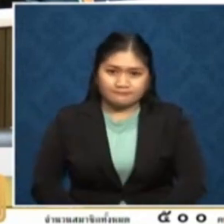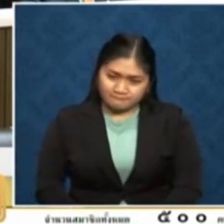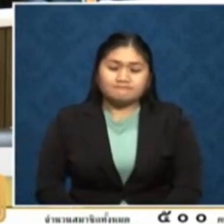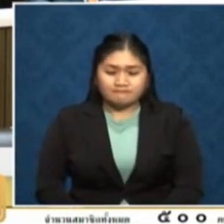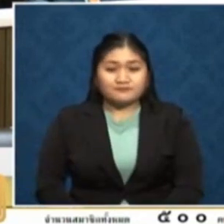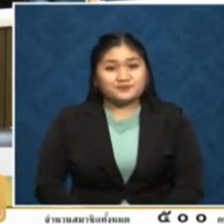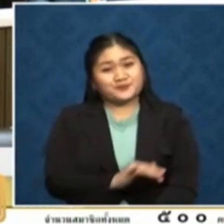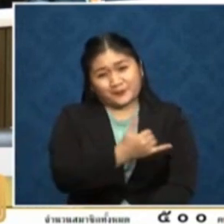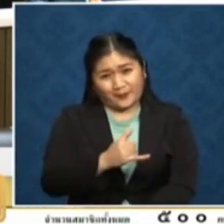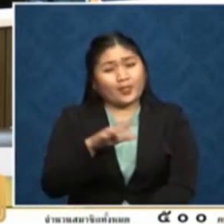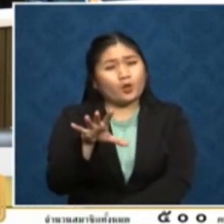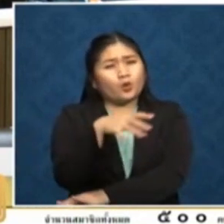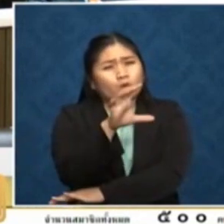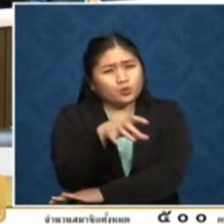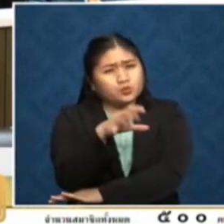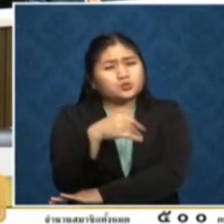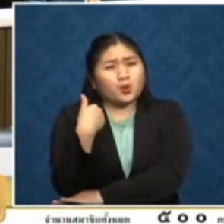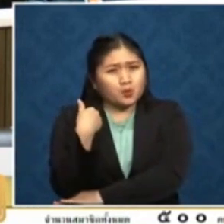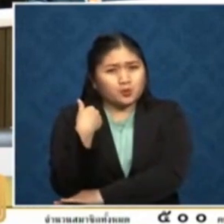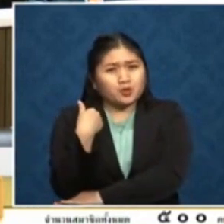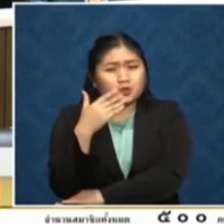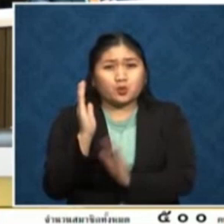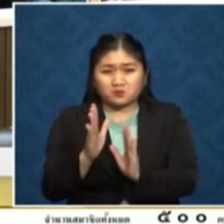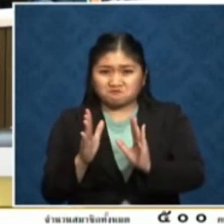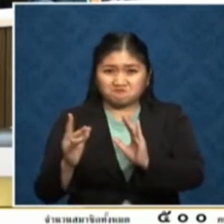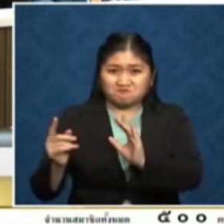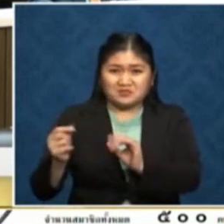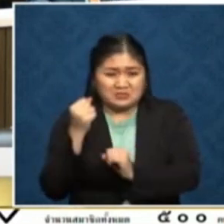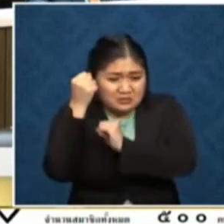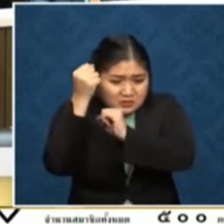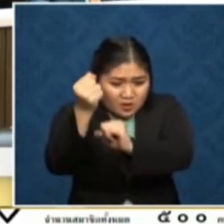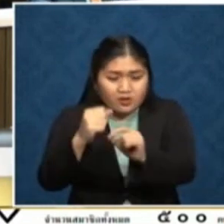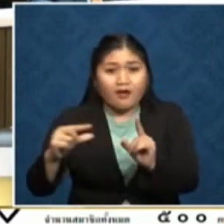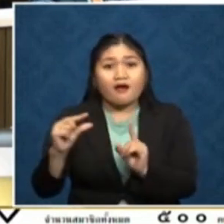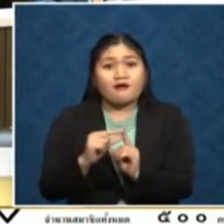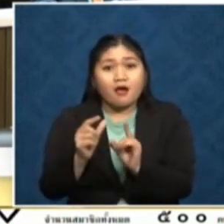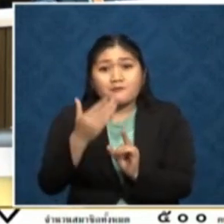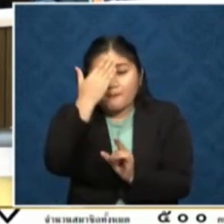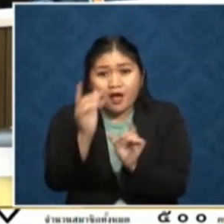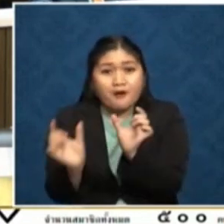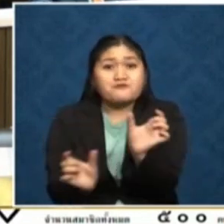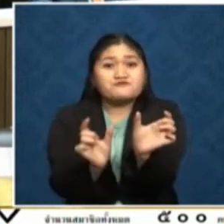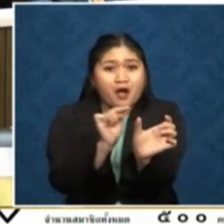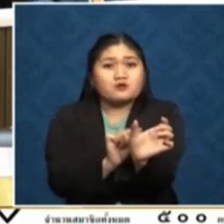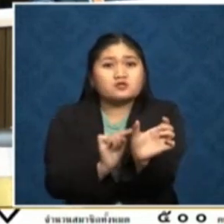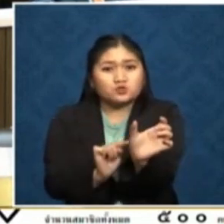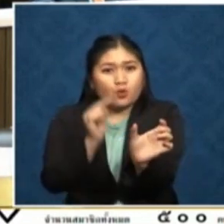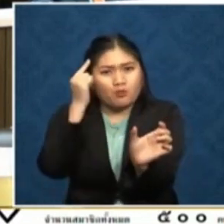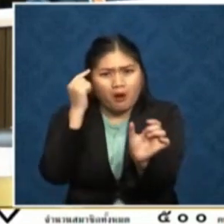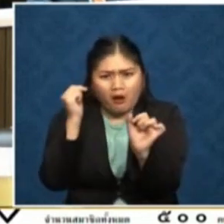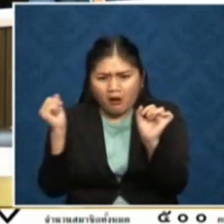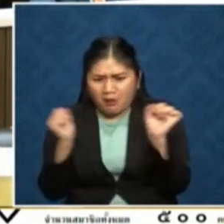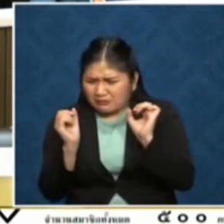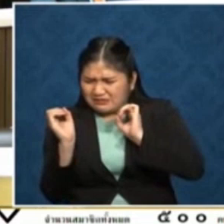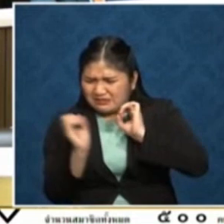ทธิที่ไม่ควรถูกต่อต้านเพียงเพราะความหวาดระแวงจากการกระทําของคนกลุ่มน้อยนอกเหนือจากการโดนหลอกลวงนะ